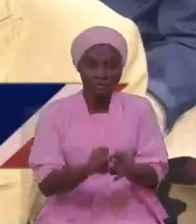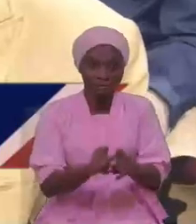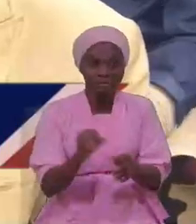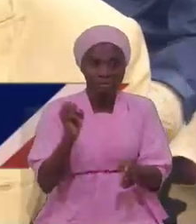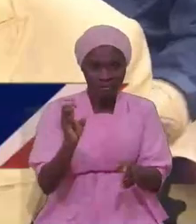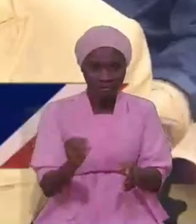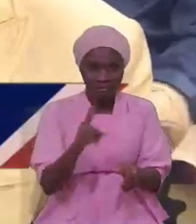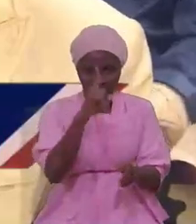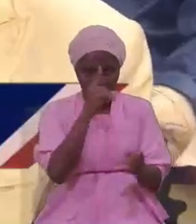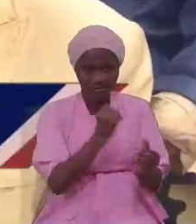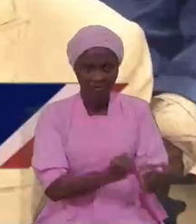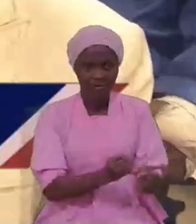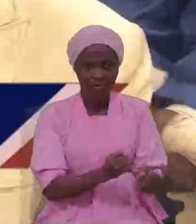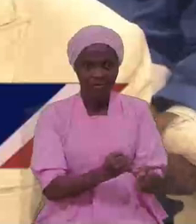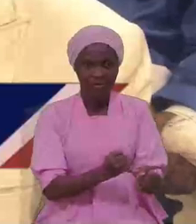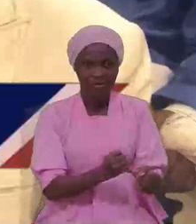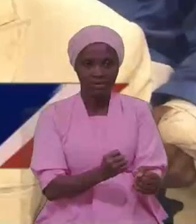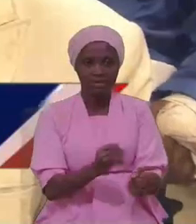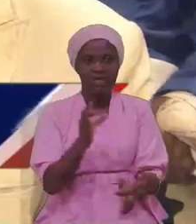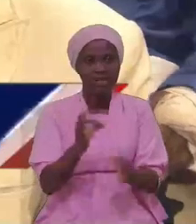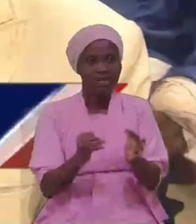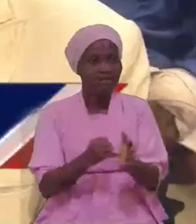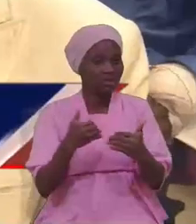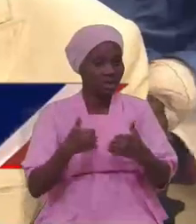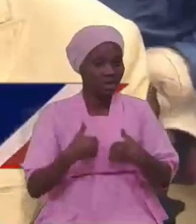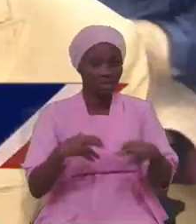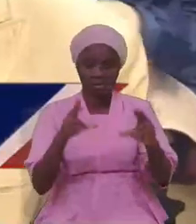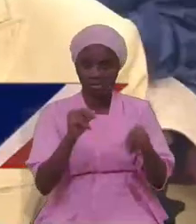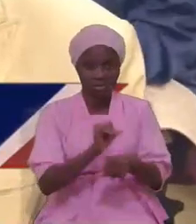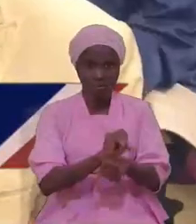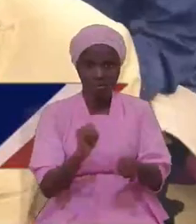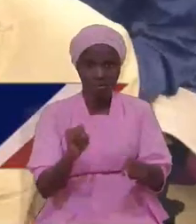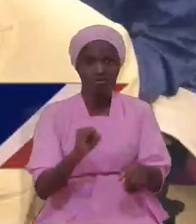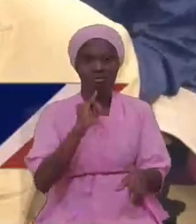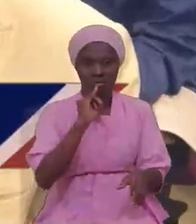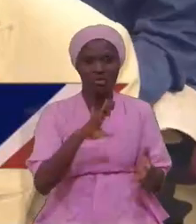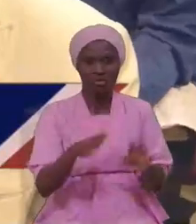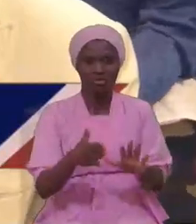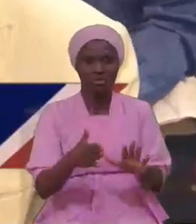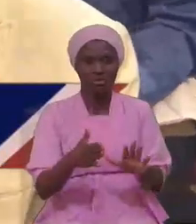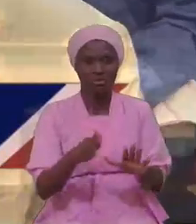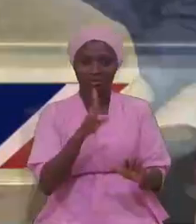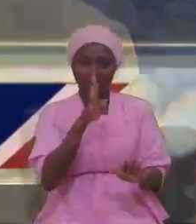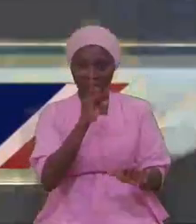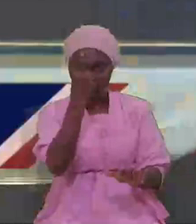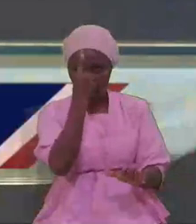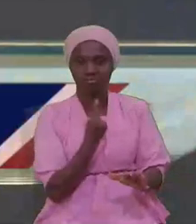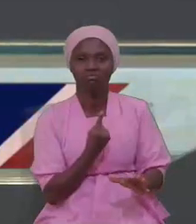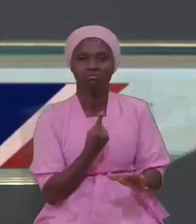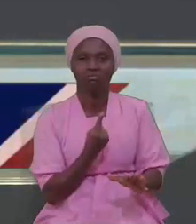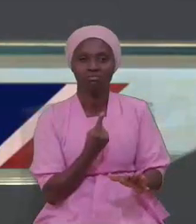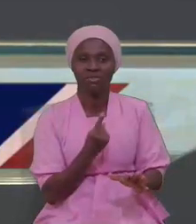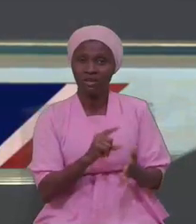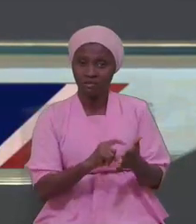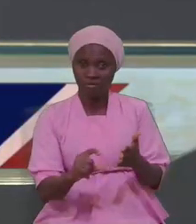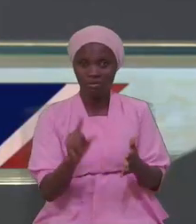la foi. Si elle n'a pas les œuvres, elle est morte en elle-même. Verset 20.